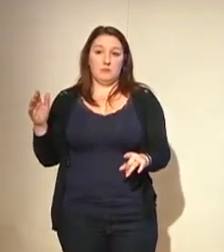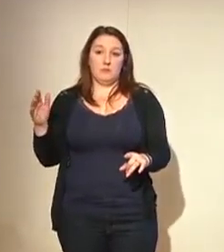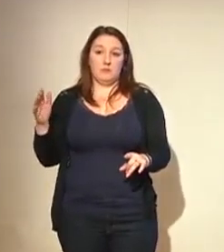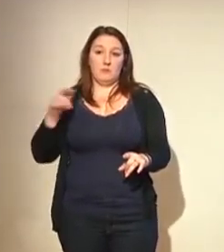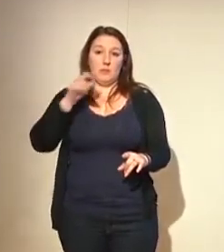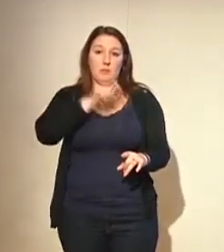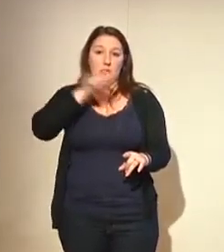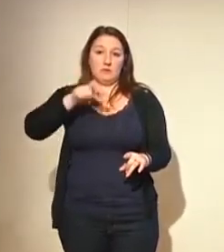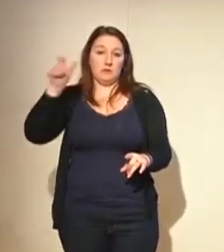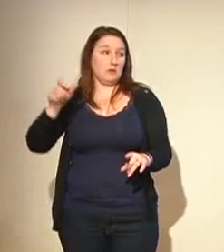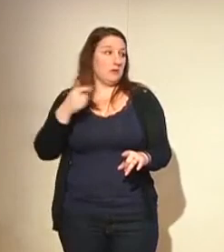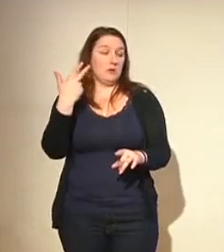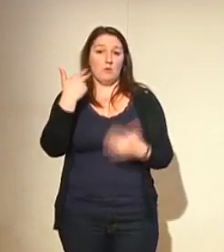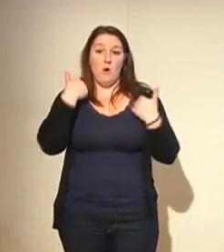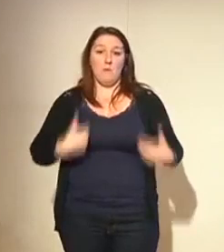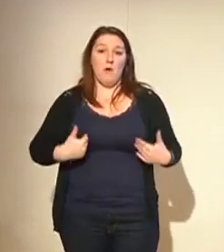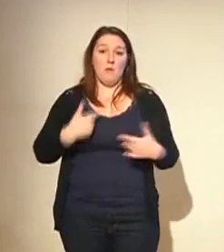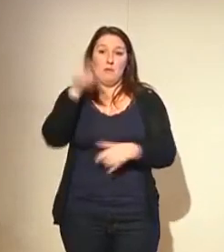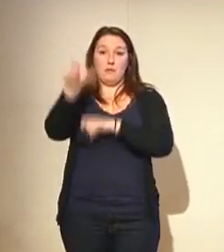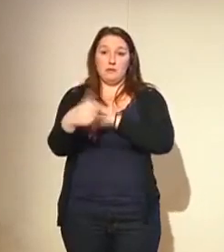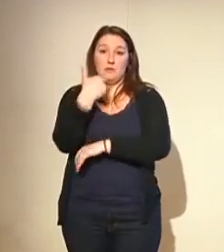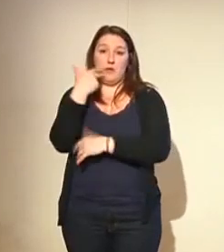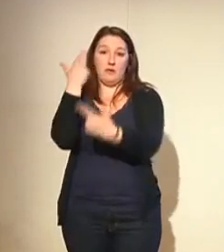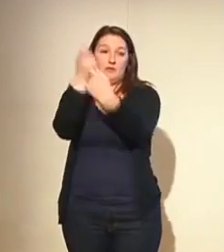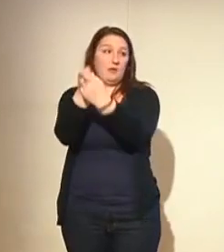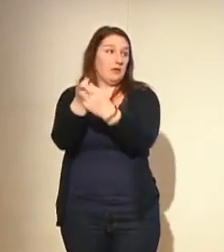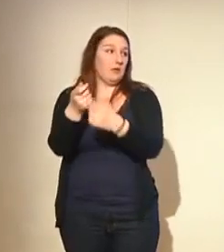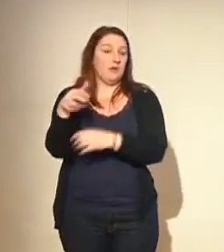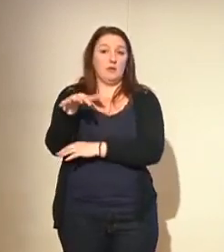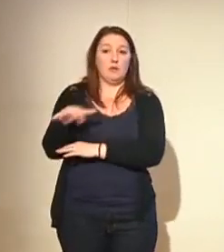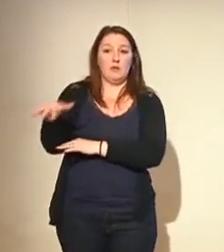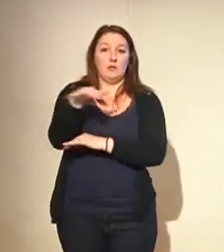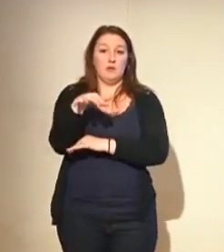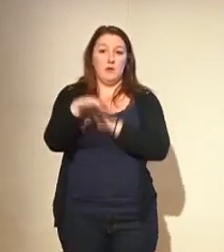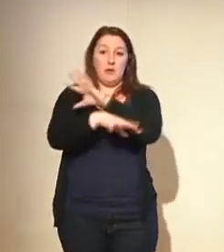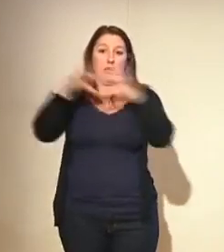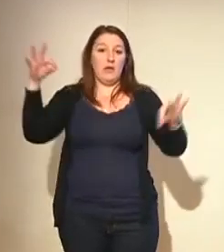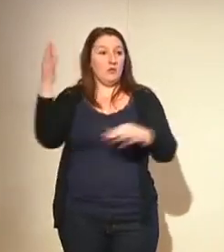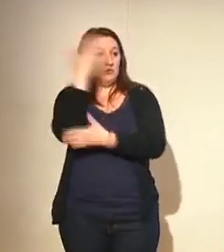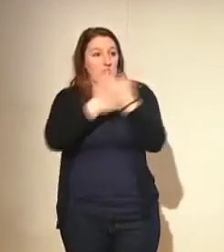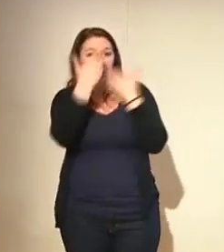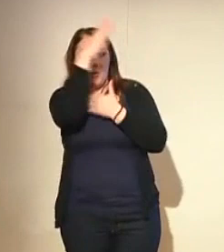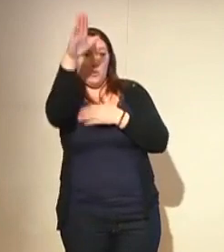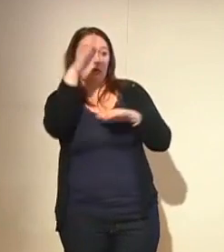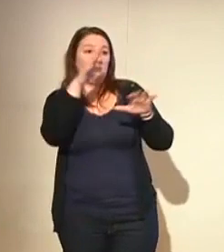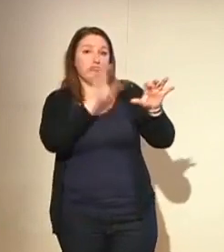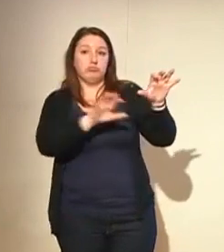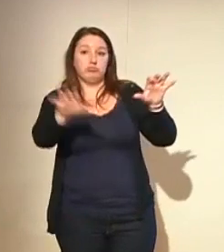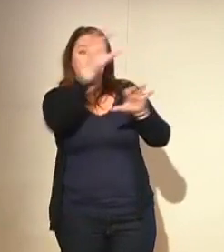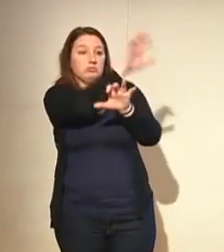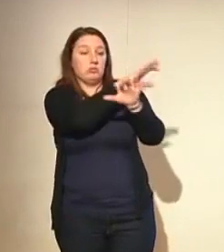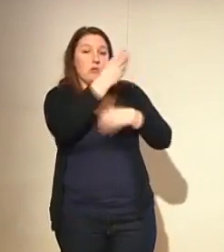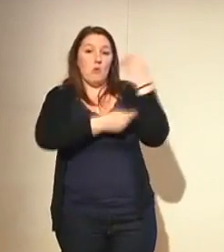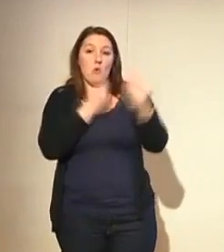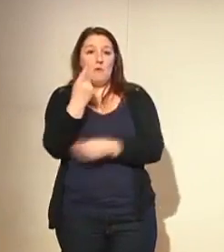membres donc personnalités qualifié qui auront la qualité d'élu d'une autre collectivité territoriale ou d'un EPCI